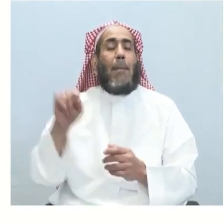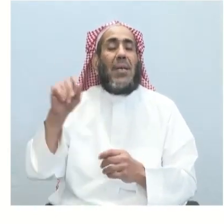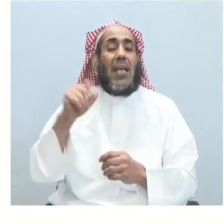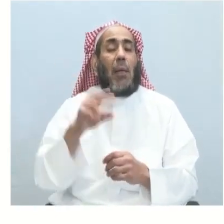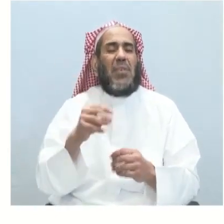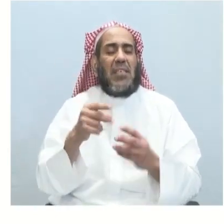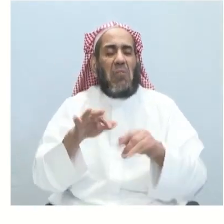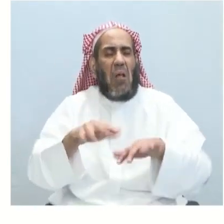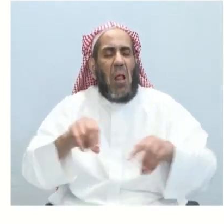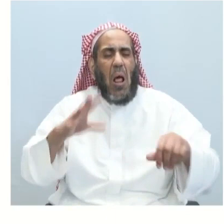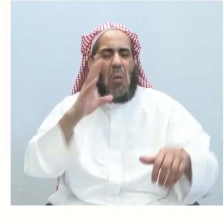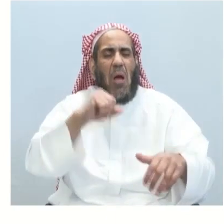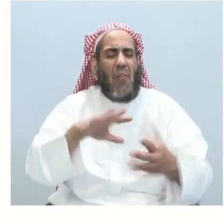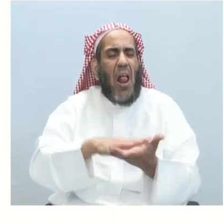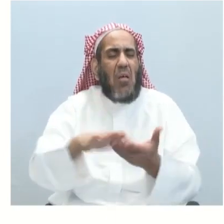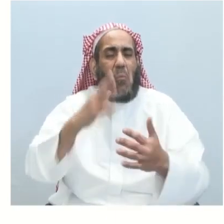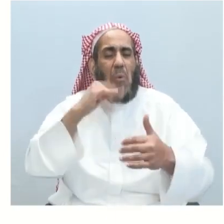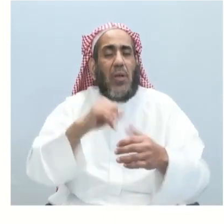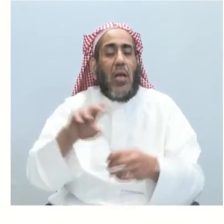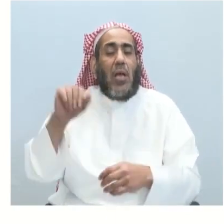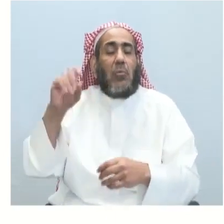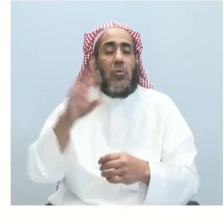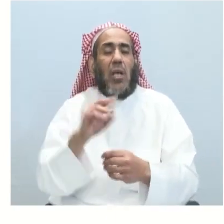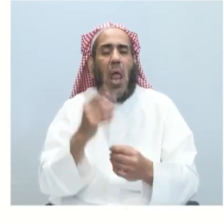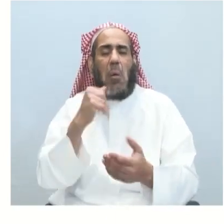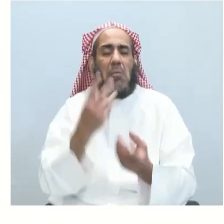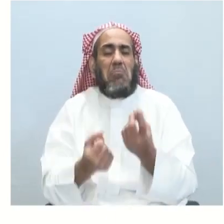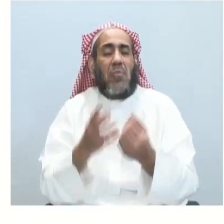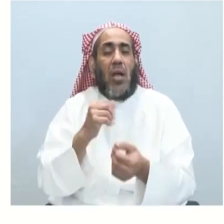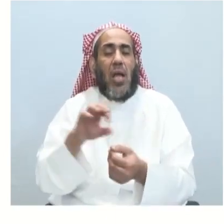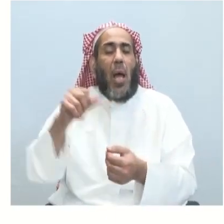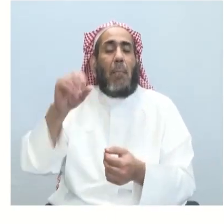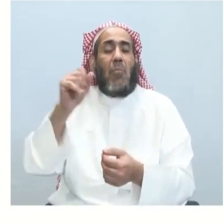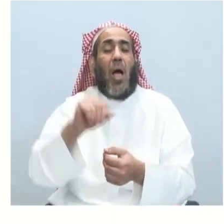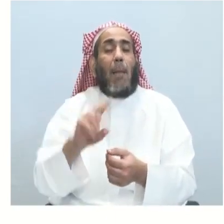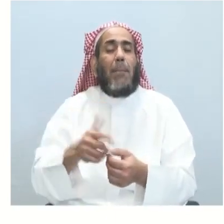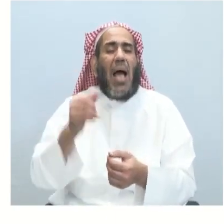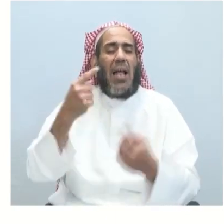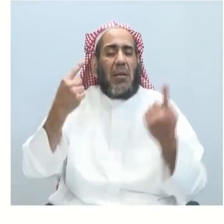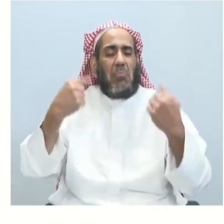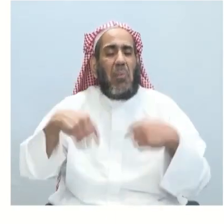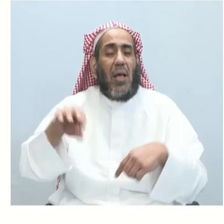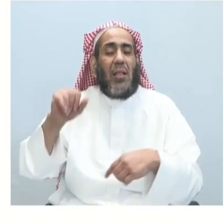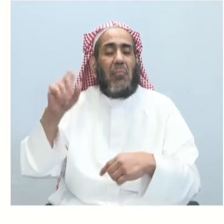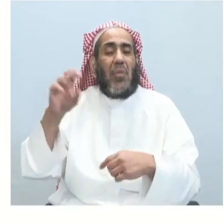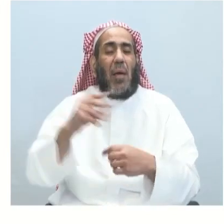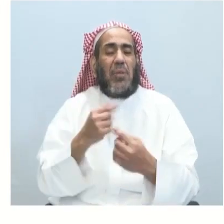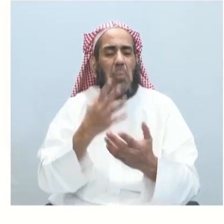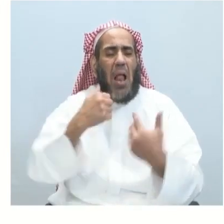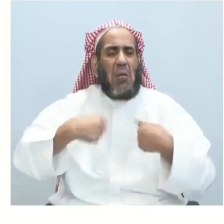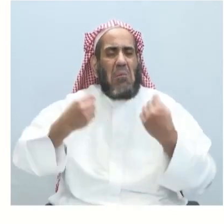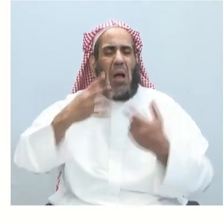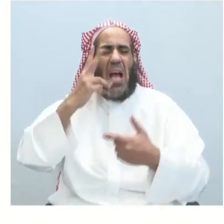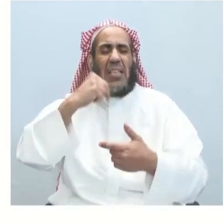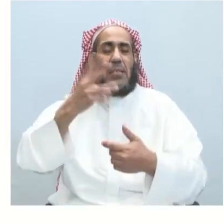القفار الخاليه كما قلنا الاراضي الخاليه مولس هنا لبات فيها انضاء باليه لبس انضاء يقول انضاء لبسي يعني باليه